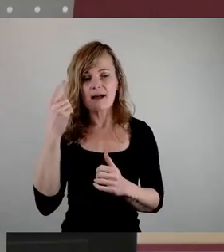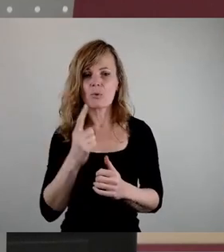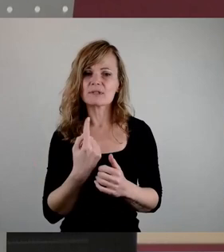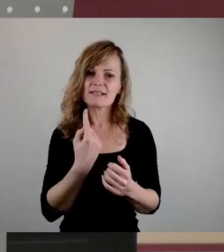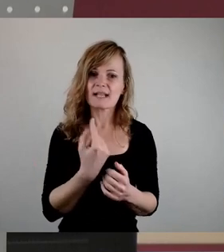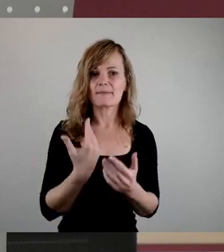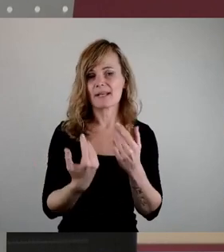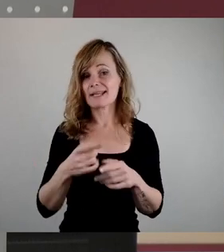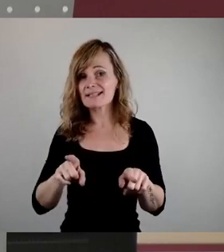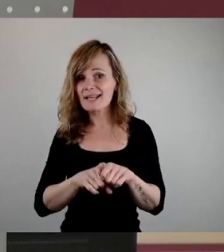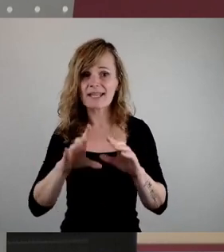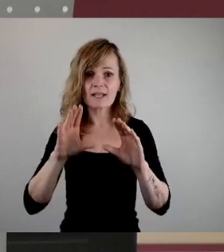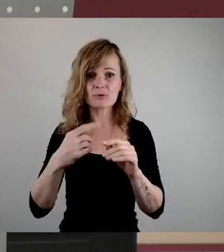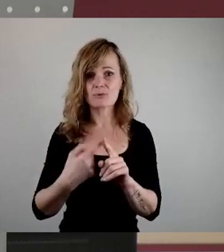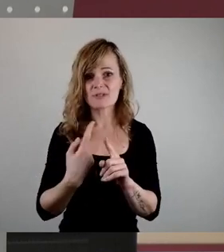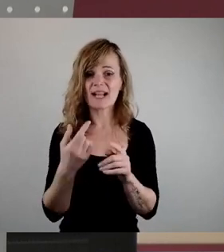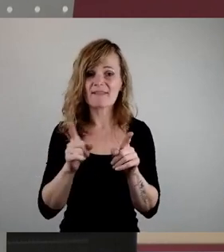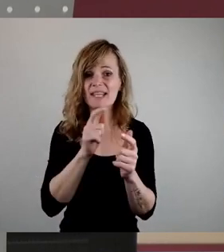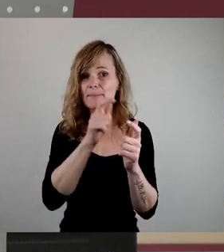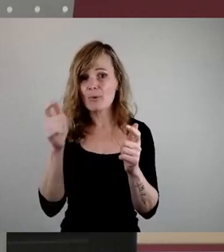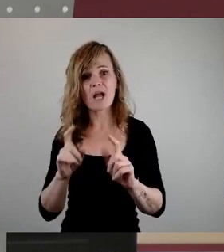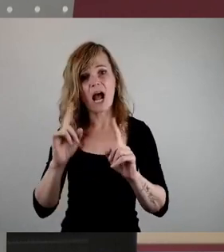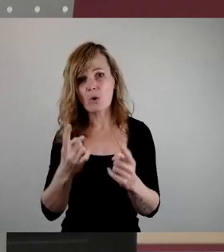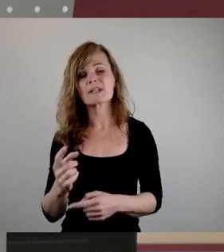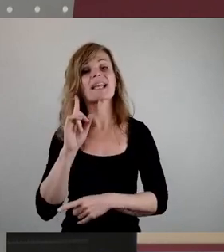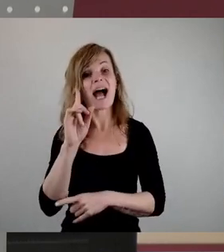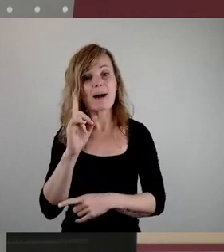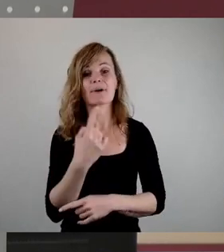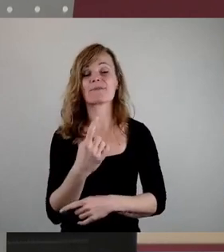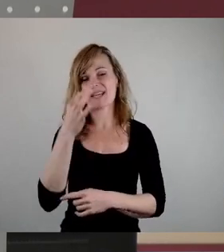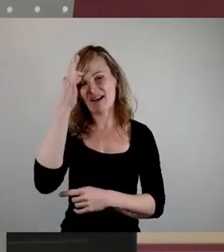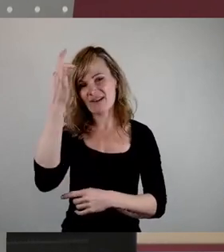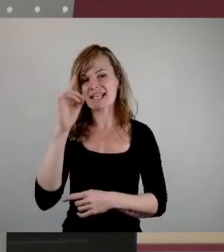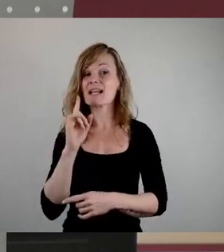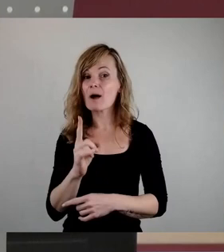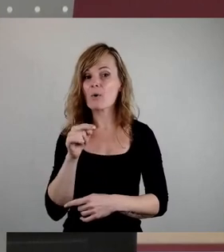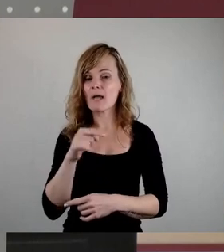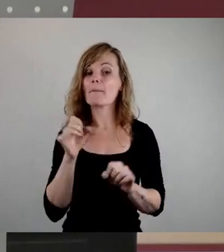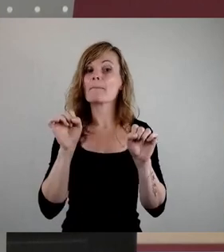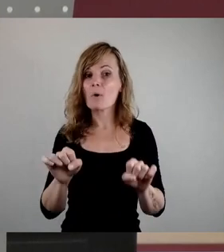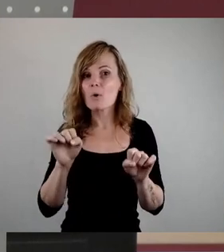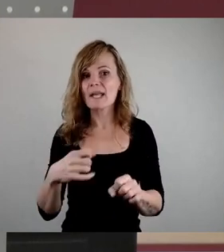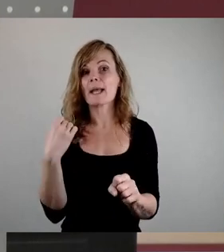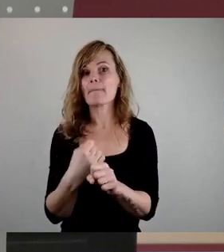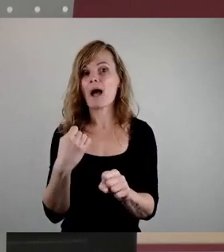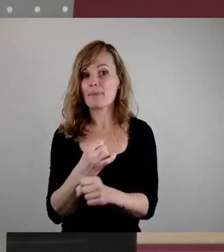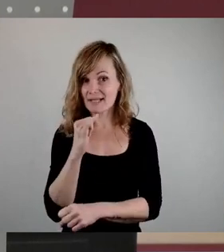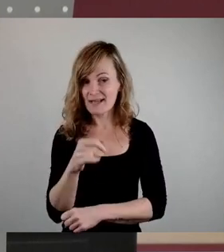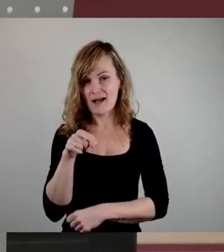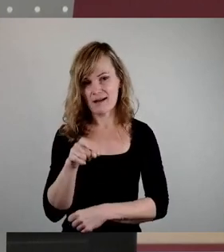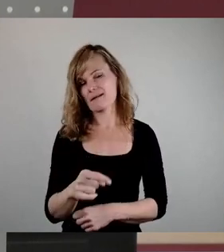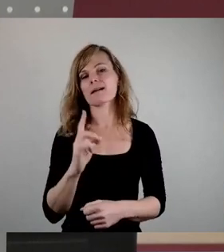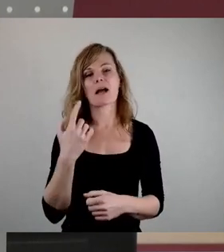die gleichen Nutzungszahlen erreicht wie eine Brücke. Wir wissen aber auch, dass sie grundsätzlich machbar ist. Wir wissen auch, dass sie